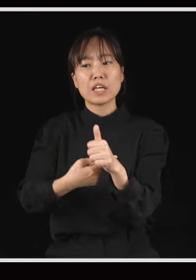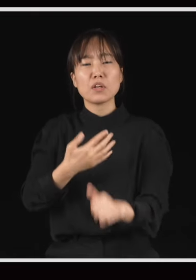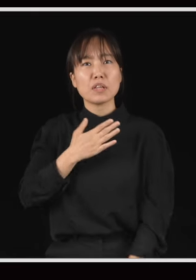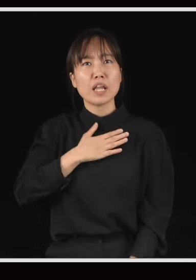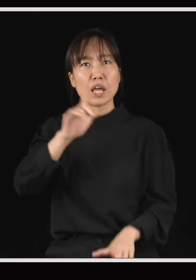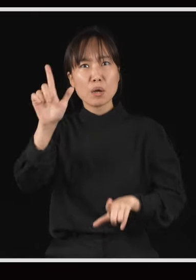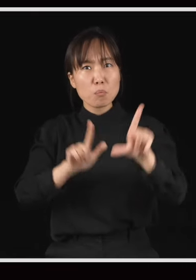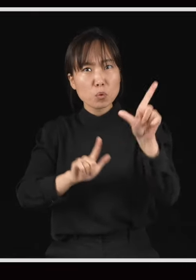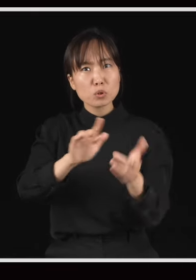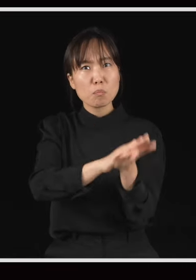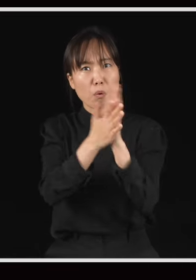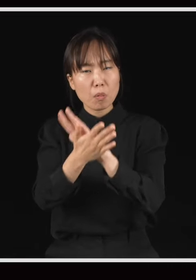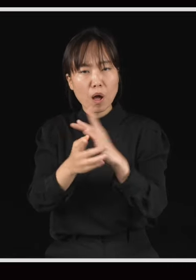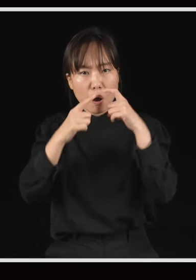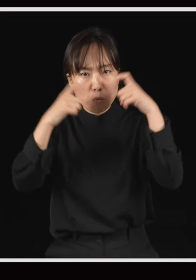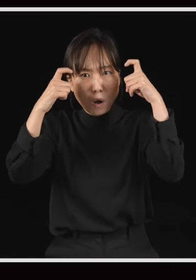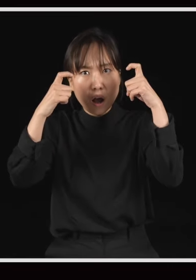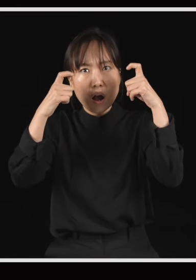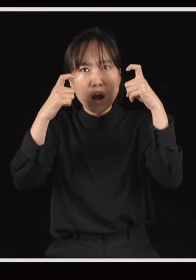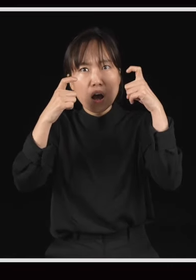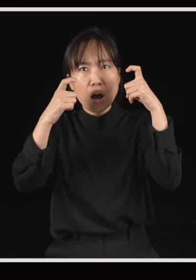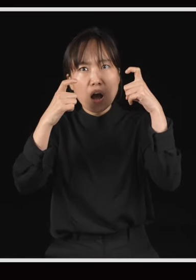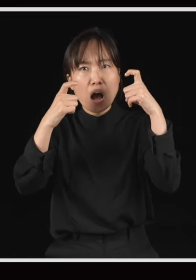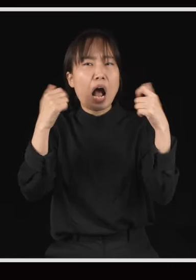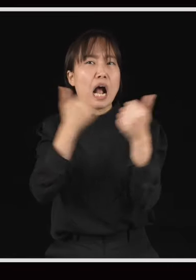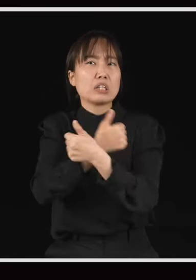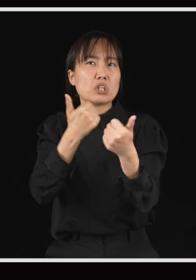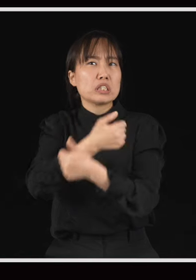중년 아저씨 모습이 됩니다. 이 악순환을 경험하다 보면